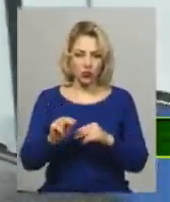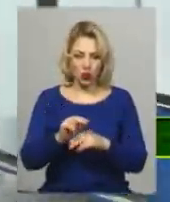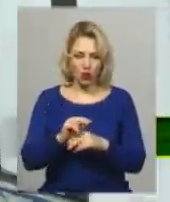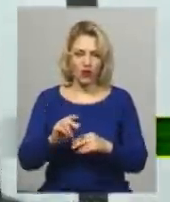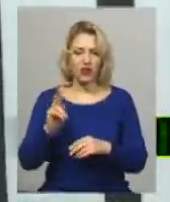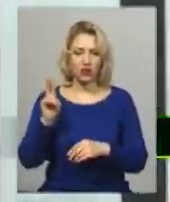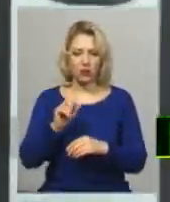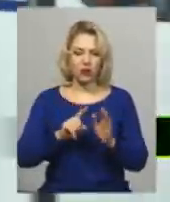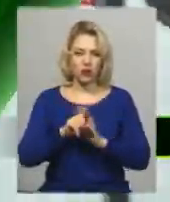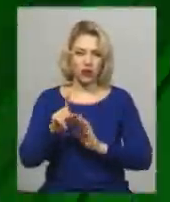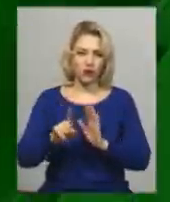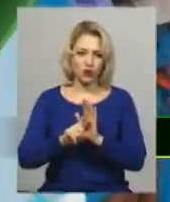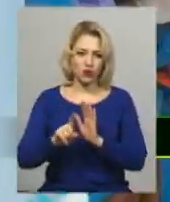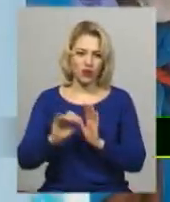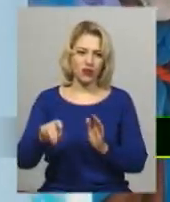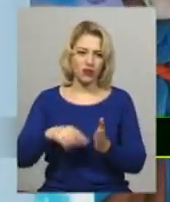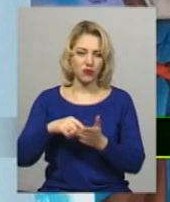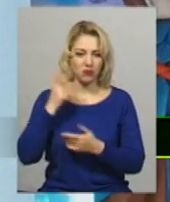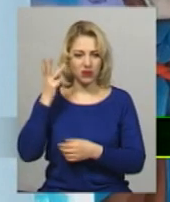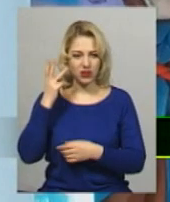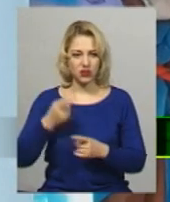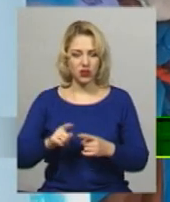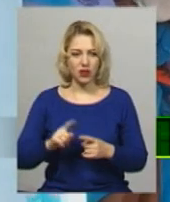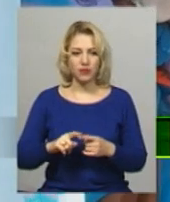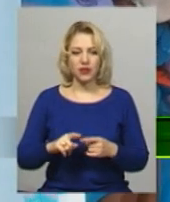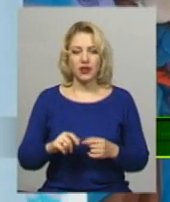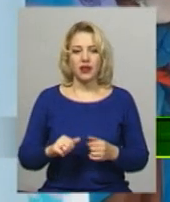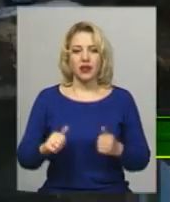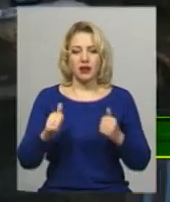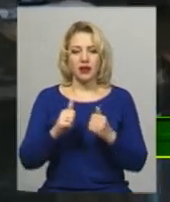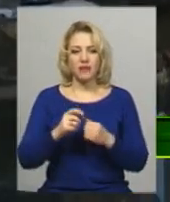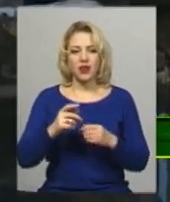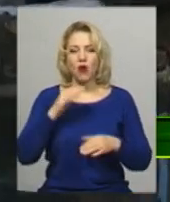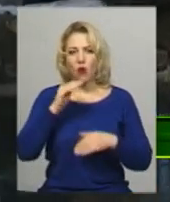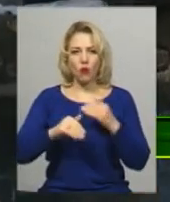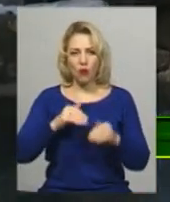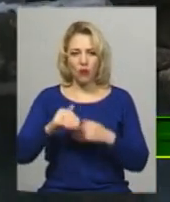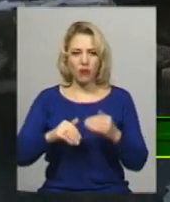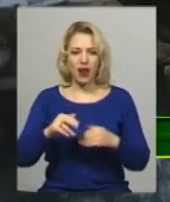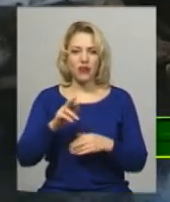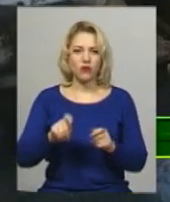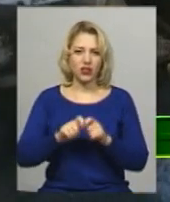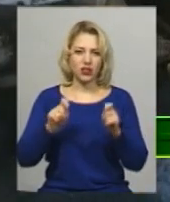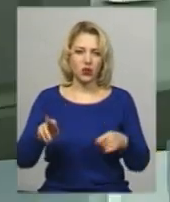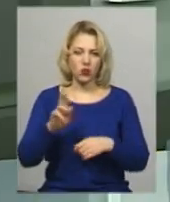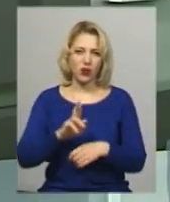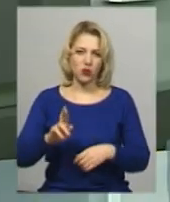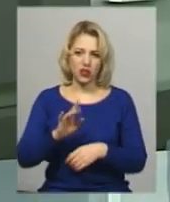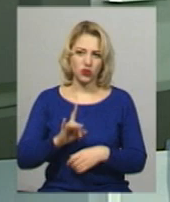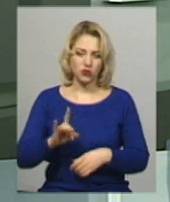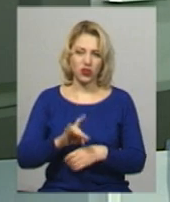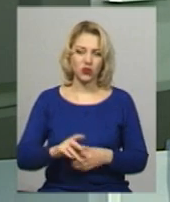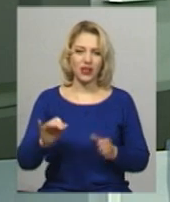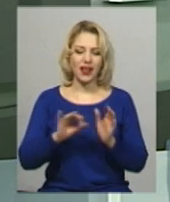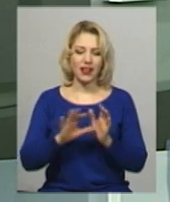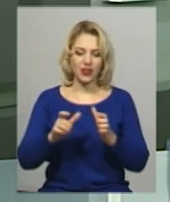вулицями обласного центру. Купальню біля старовинної каплиці з джерелом відкрили у Ярмолинецькому районі.